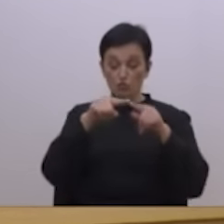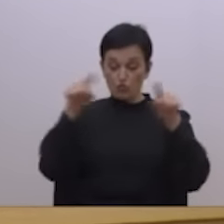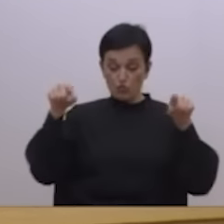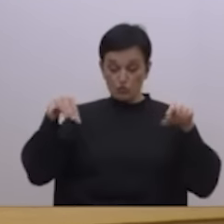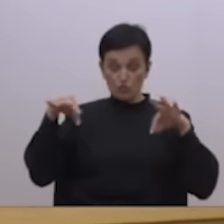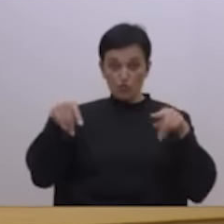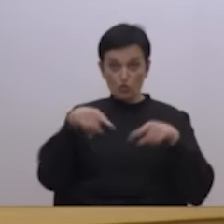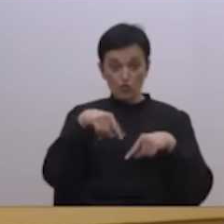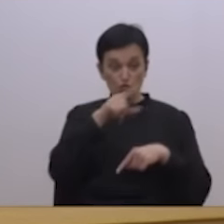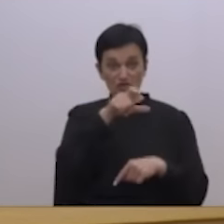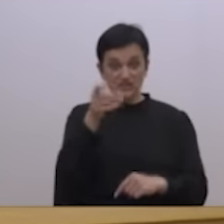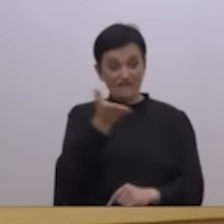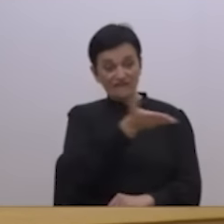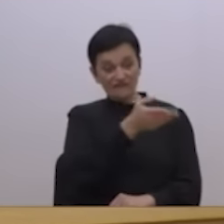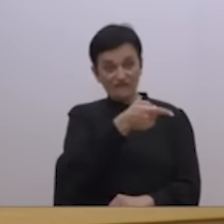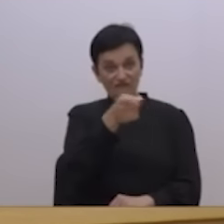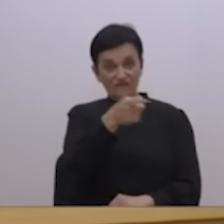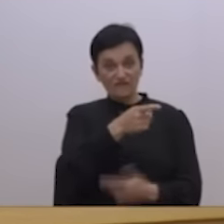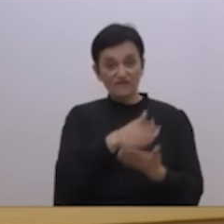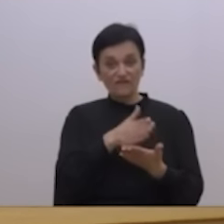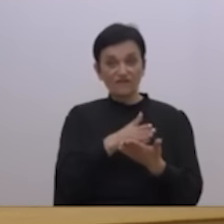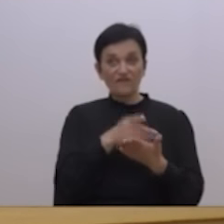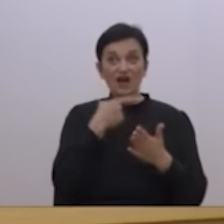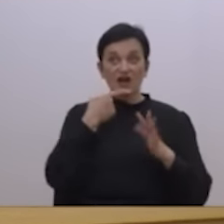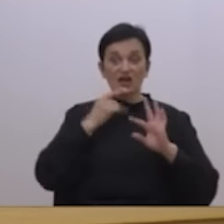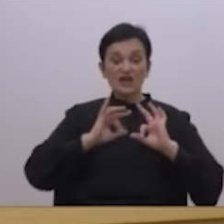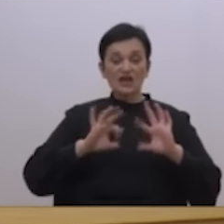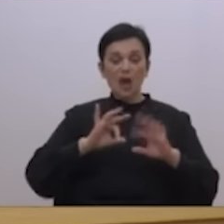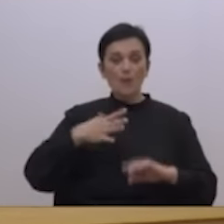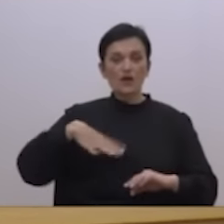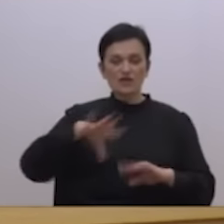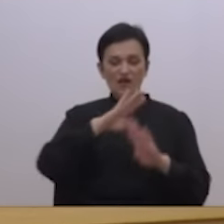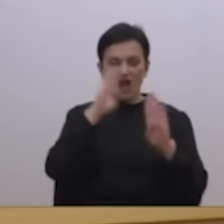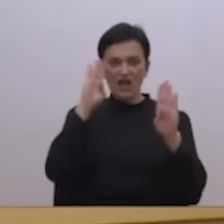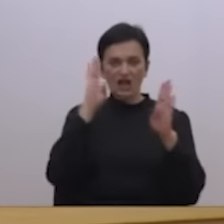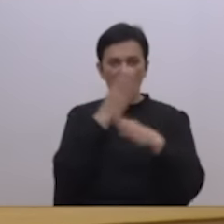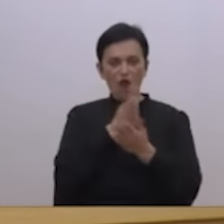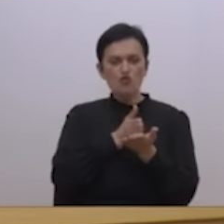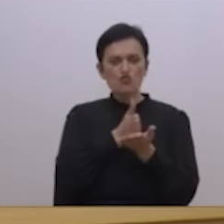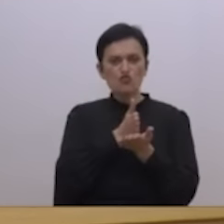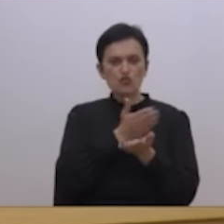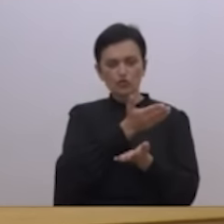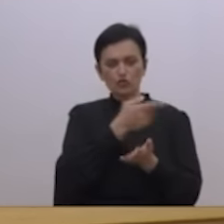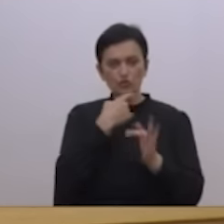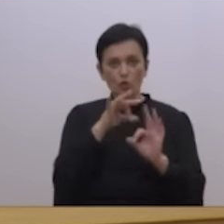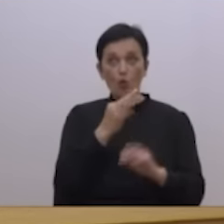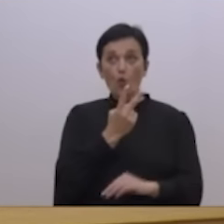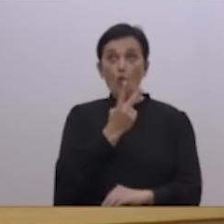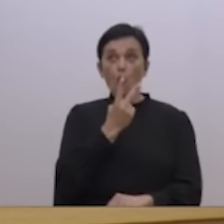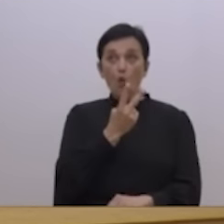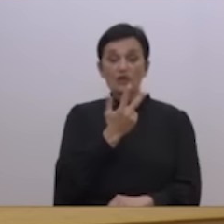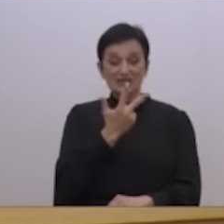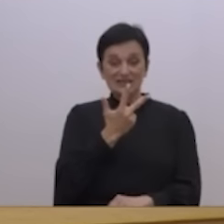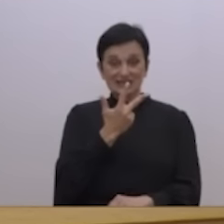მსხდომ ის ადამიანები ხართ, ვისაც გამოცხადებული ქვეყნის ღალატის ქრონიკა გაქვთ დაანონსებული თქვენი 2-3